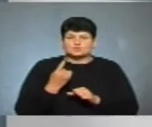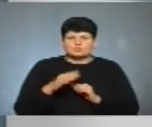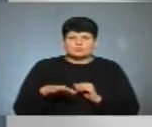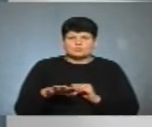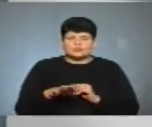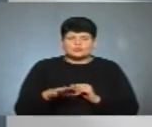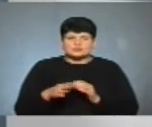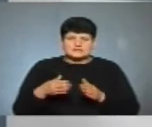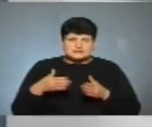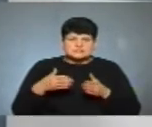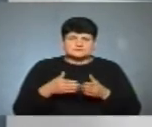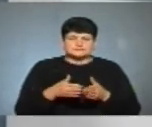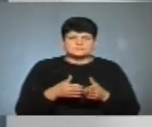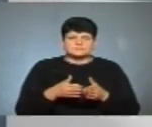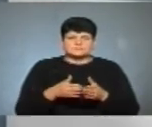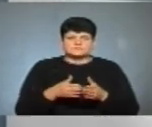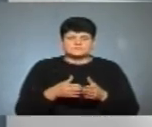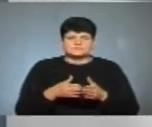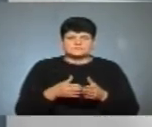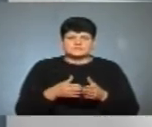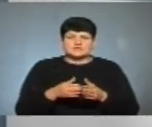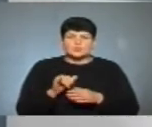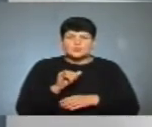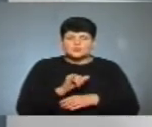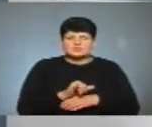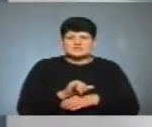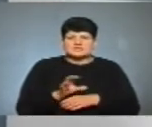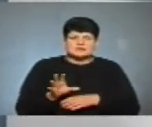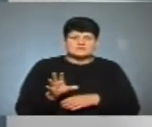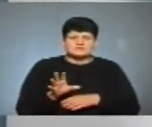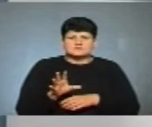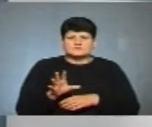Вони зіштовхнулись, і в них майже